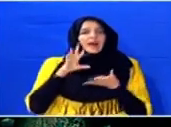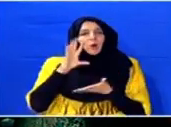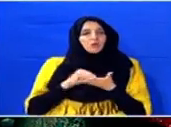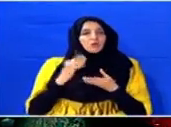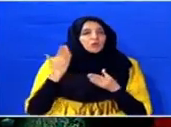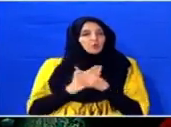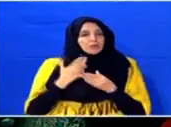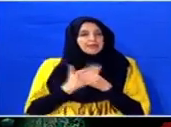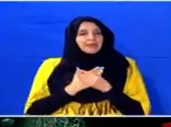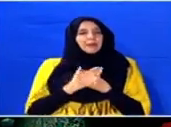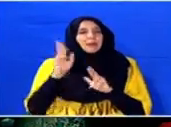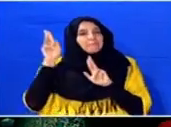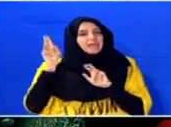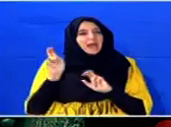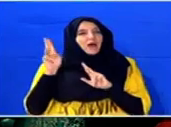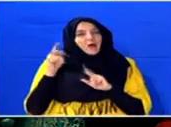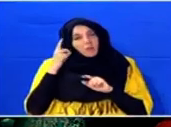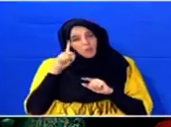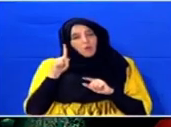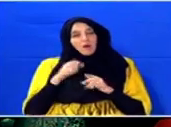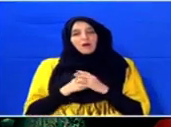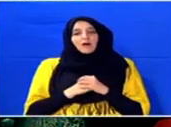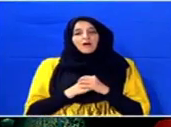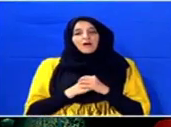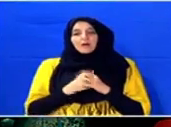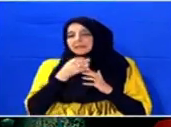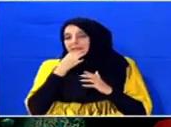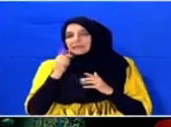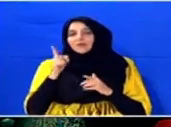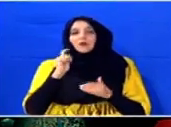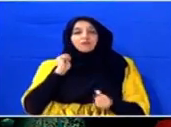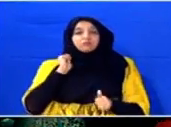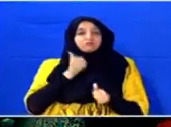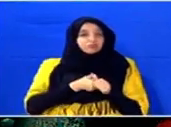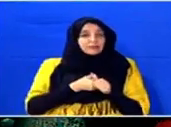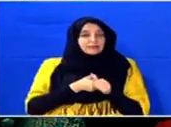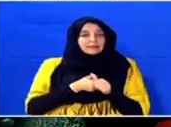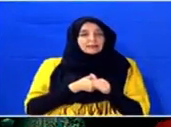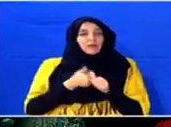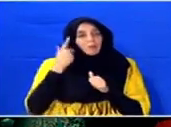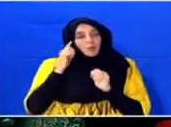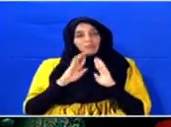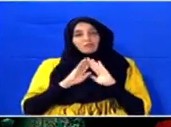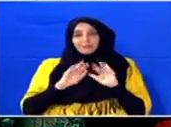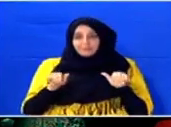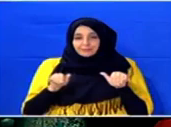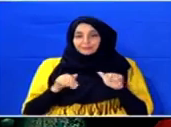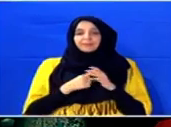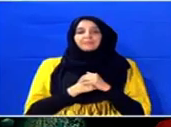والتي تتعلق بموضوع اليوم يقول رفعت دعوه الطلاق في نوفمبر 2022